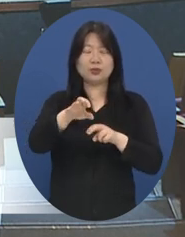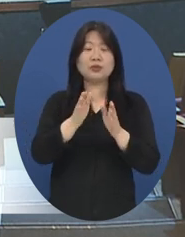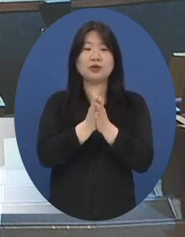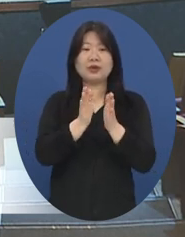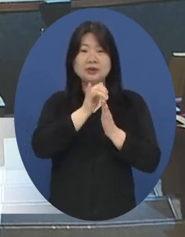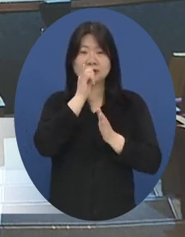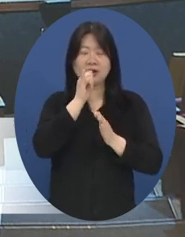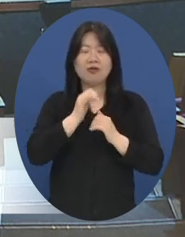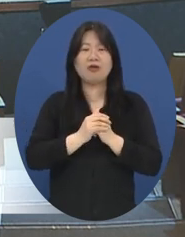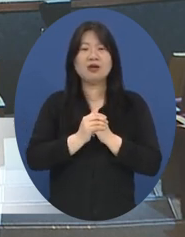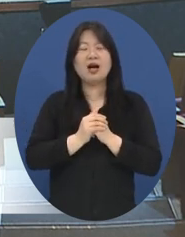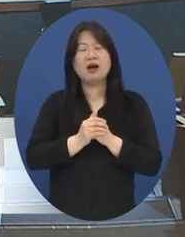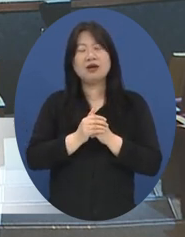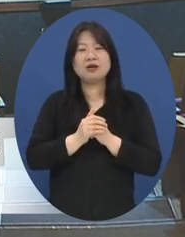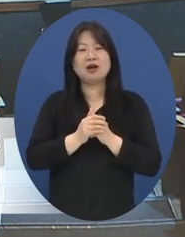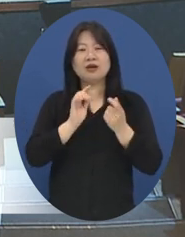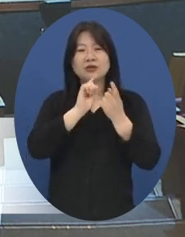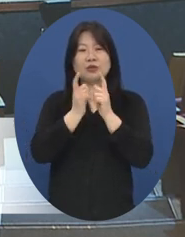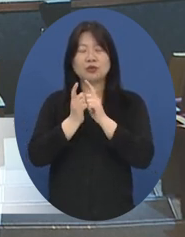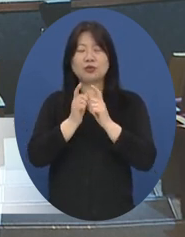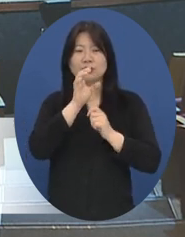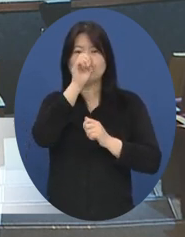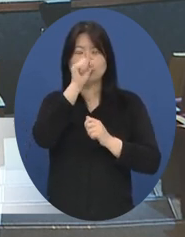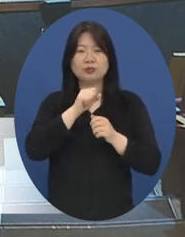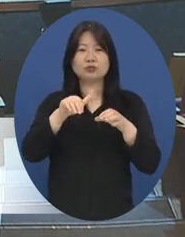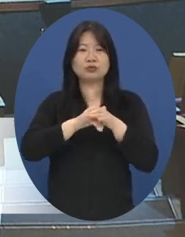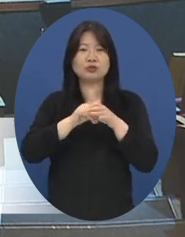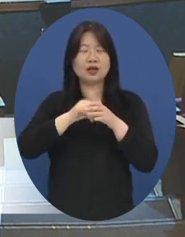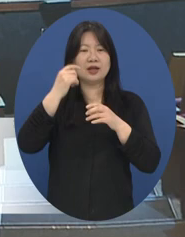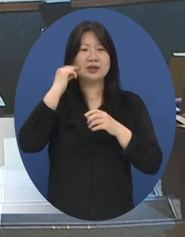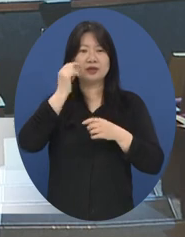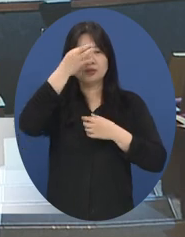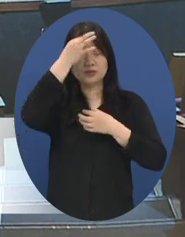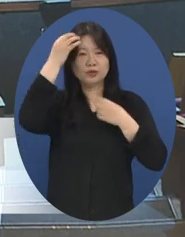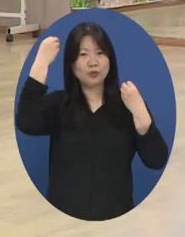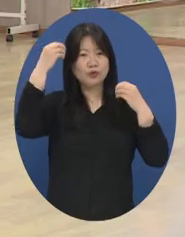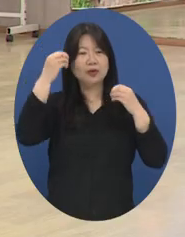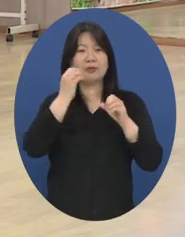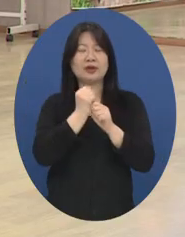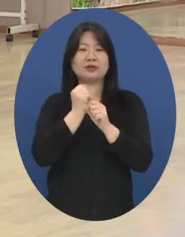공연을 안방에서 손쉽게 볼수 있습니다. 최창순 기자입니다.